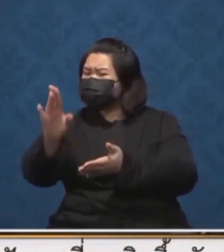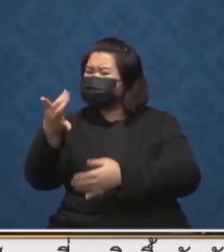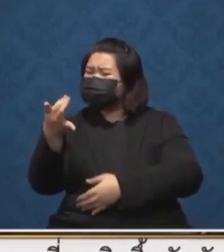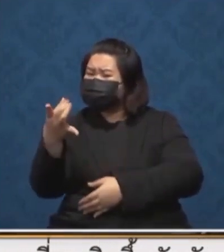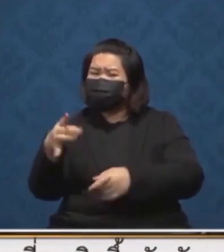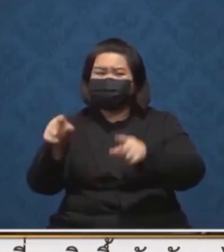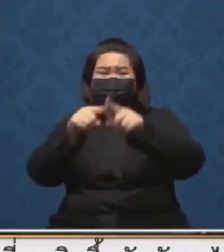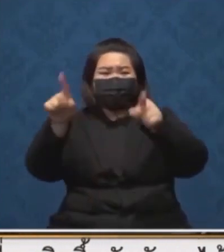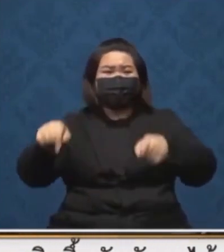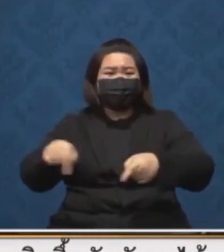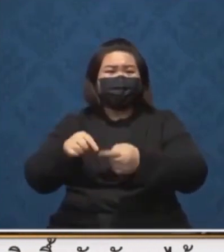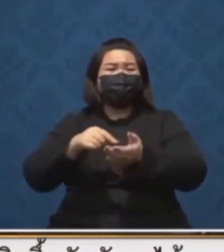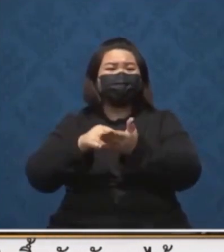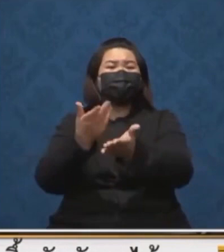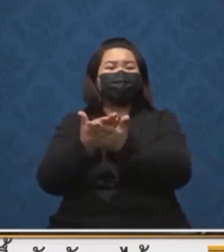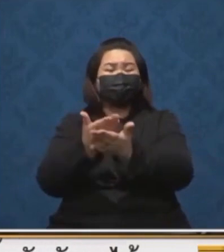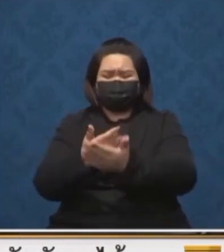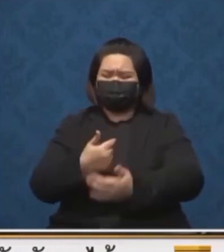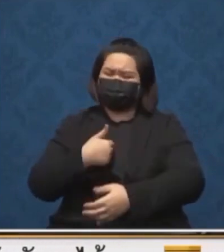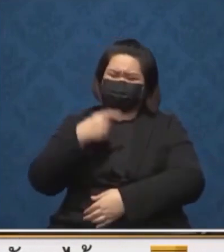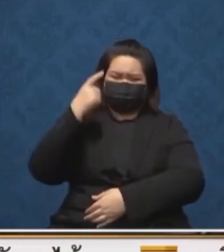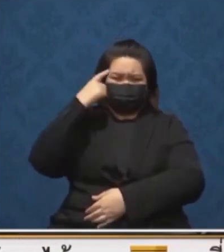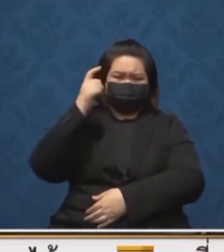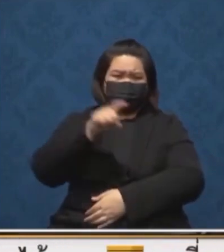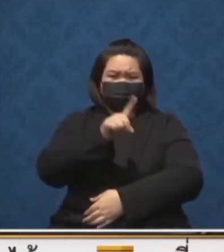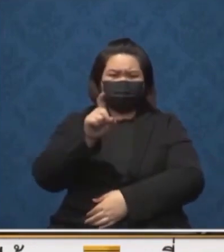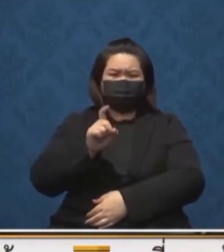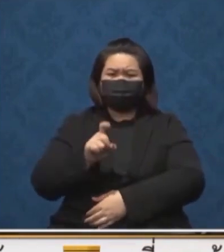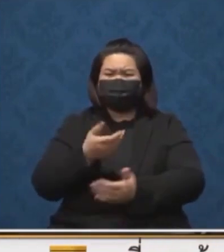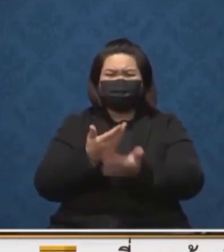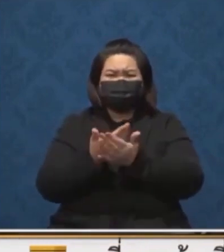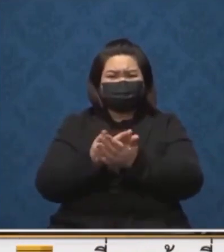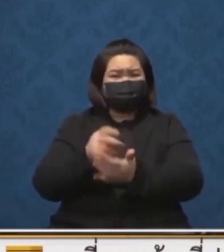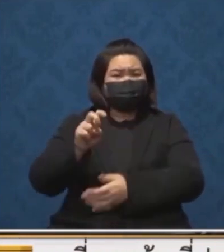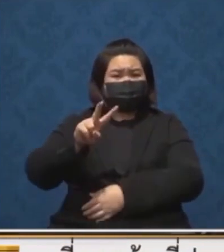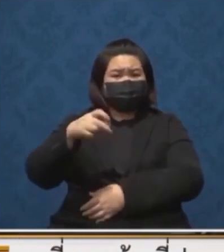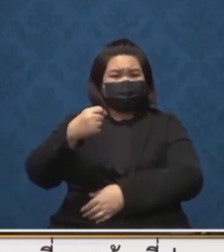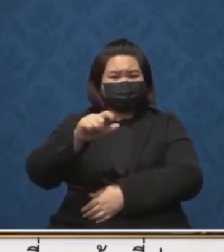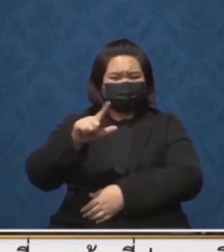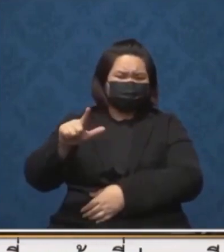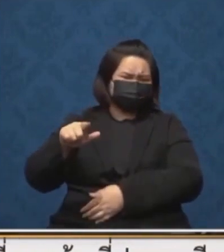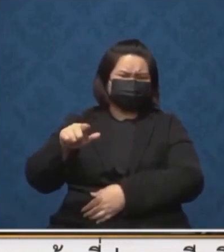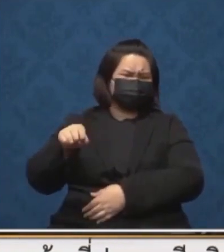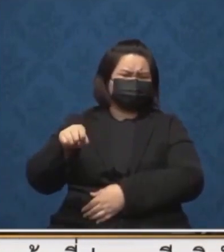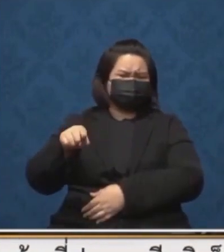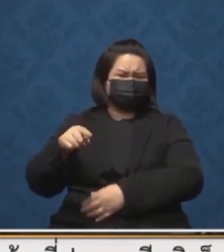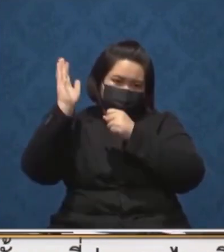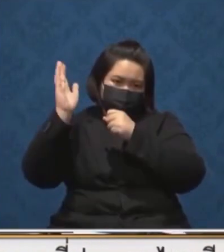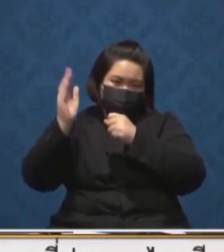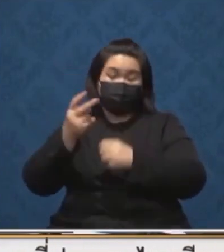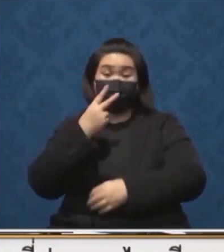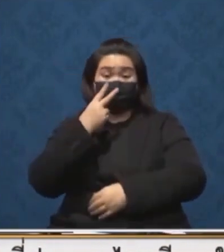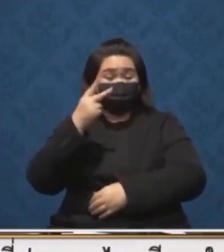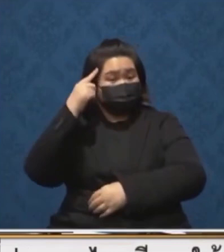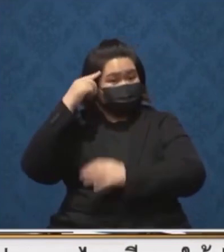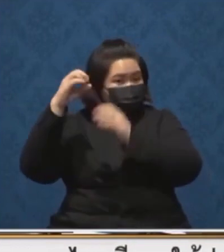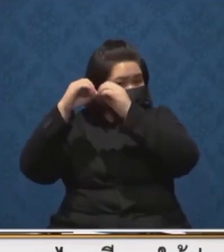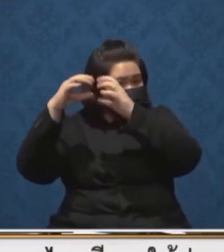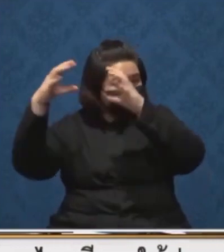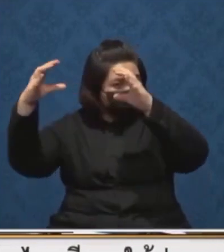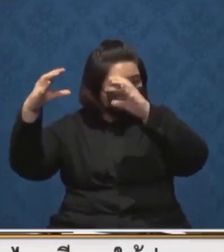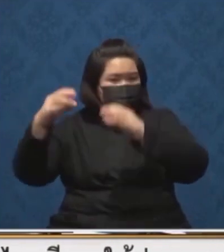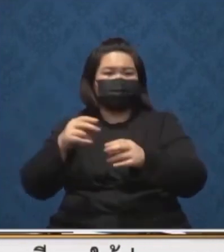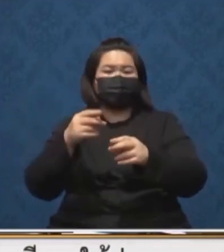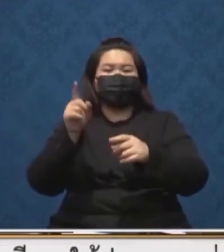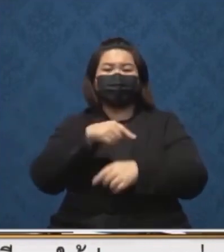คาก็ไม่มีแล้อยนี้ จะไม่ใหผมคดได้ไครัว่างบประมาณส่วนนี้ จะถูกไปใช้ในทางที่ไม่ชอบคลกเวร์เกอร์เนี่คือ